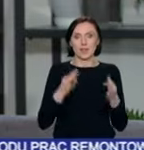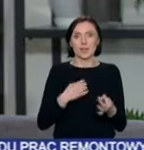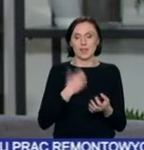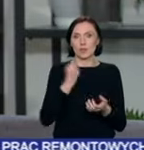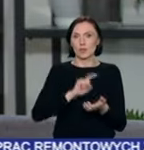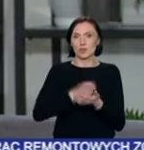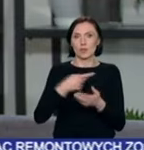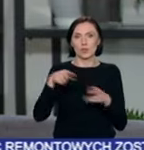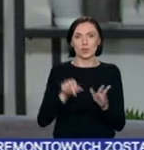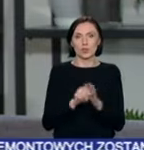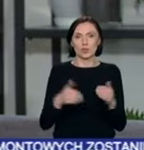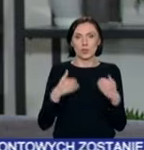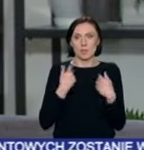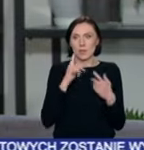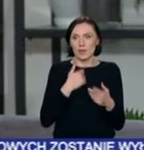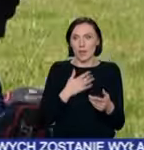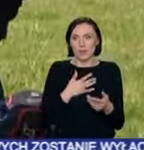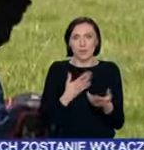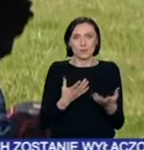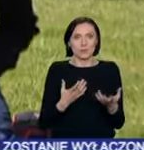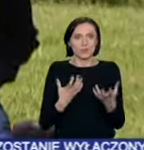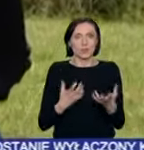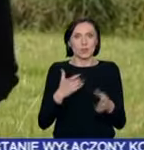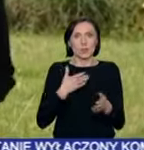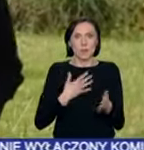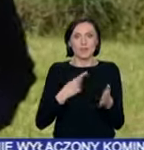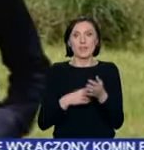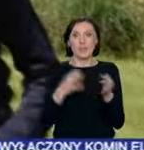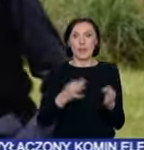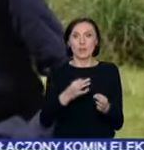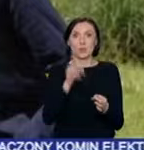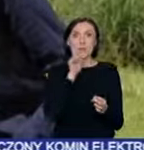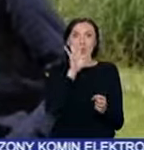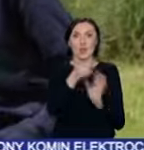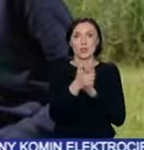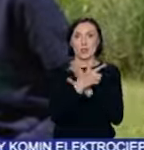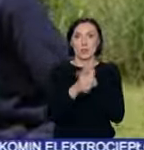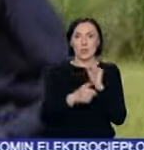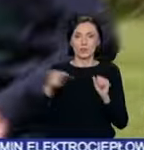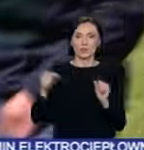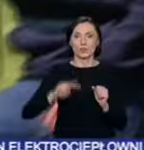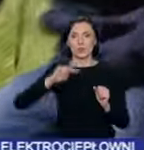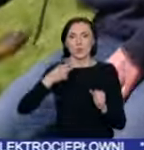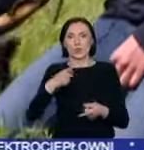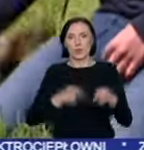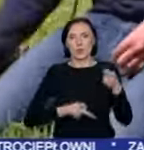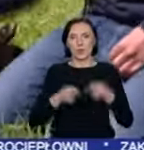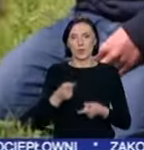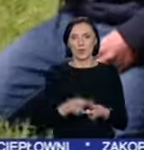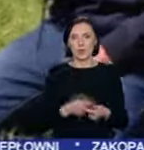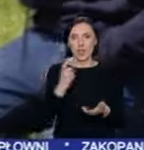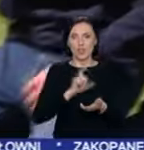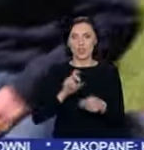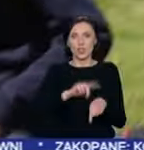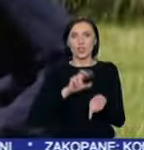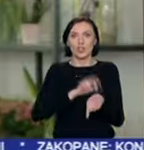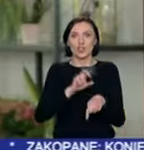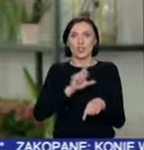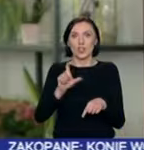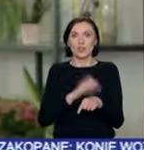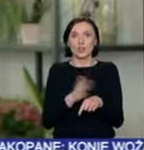wrócić do zdrowia, bo mam już czegoś serdecznie dość. Teraz 17-latek musi przejść kolejną operację. Czas nas goni, ponieważ zbliżamy się do